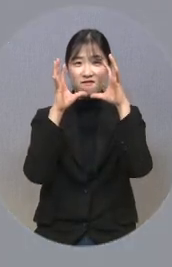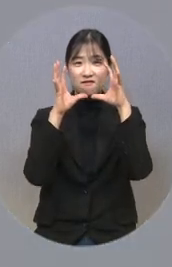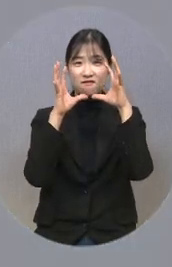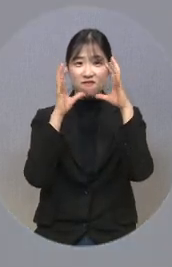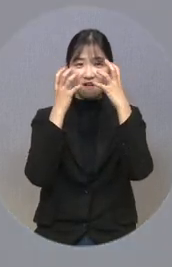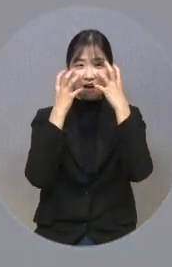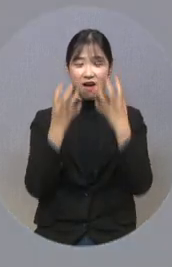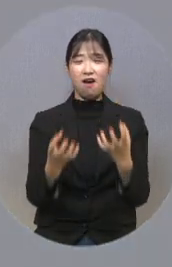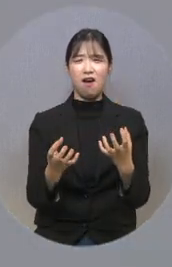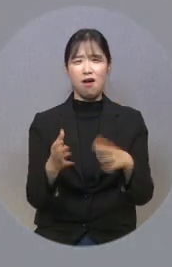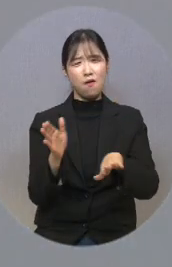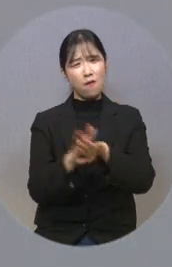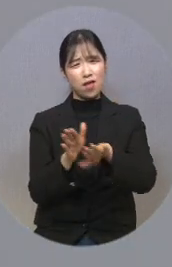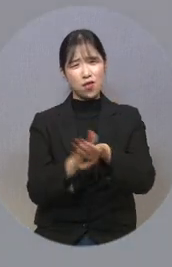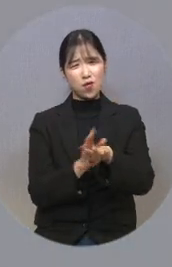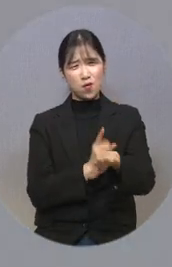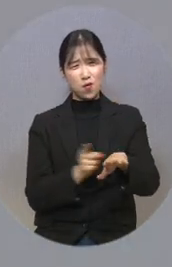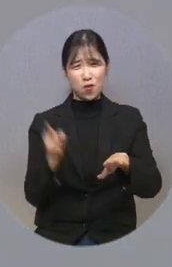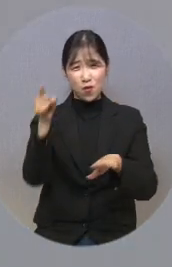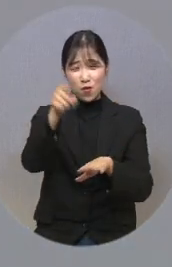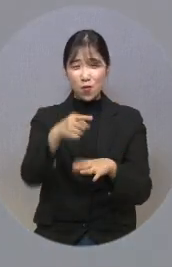대박! 야, 너무 왼쪽으로 말리는데.